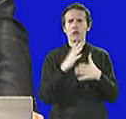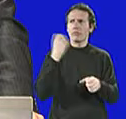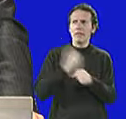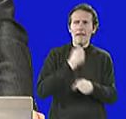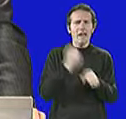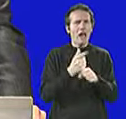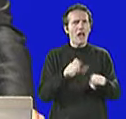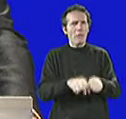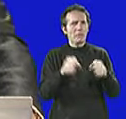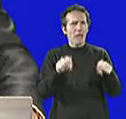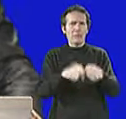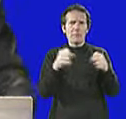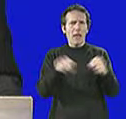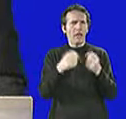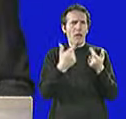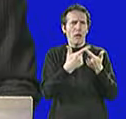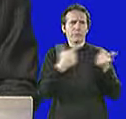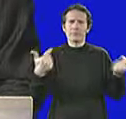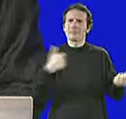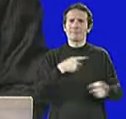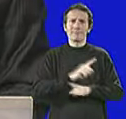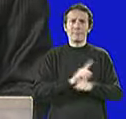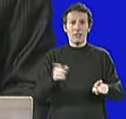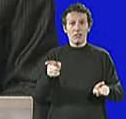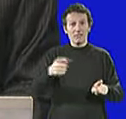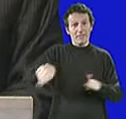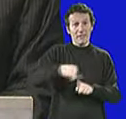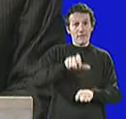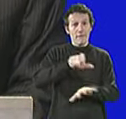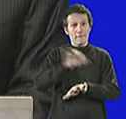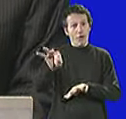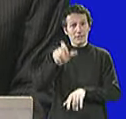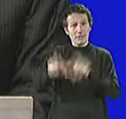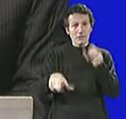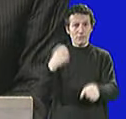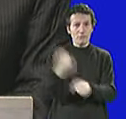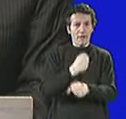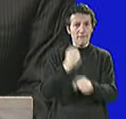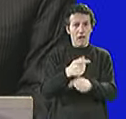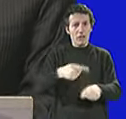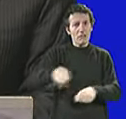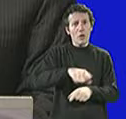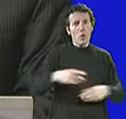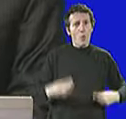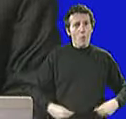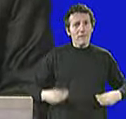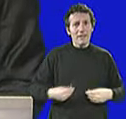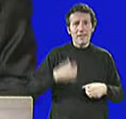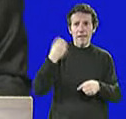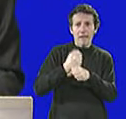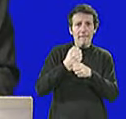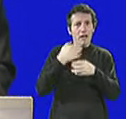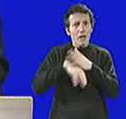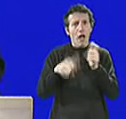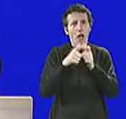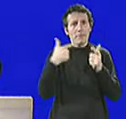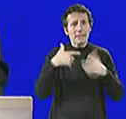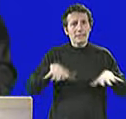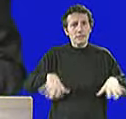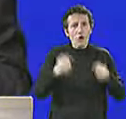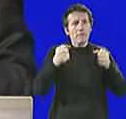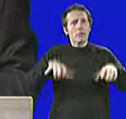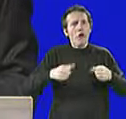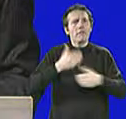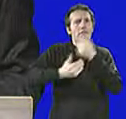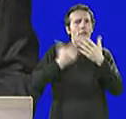abîmé. Vous êtes la France du travail, celle des ouvriers qui veulent sauver leur entreprise.